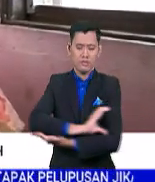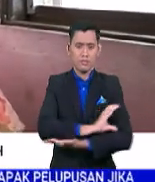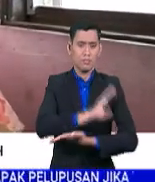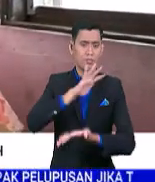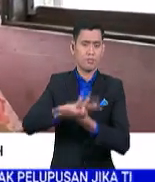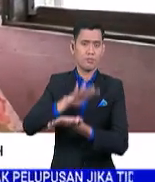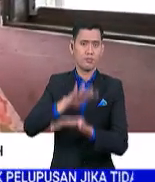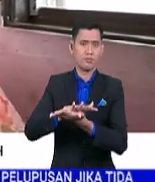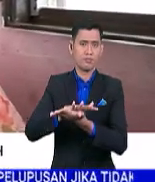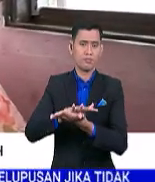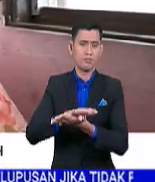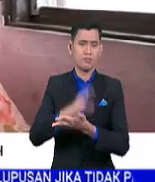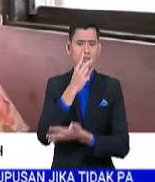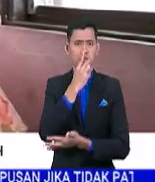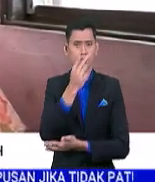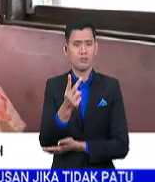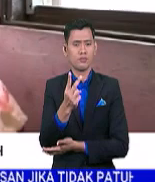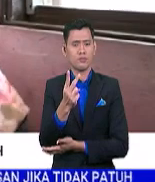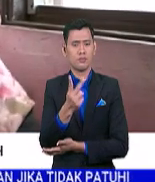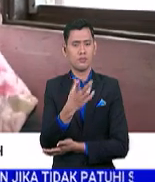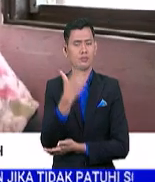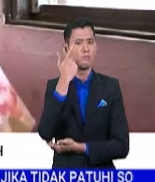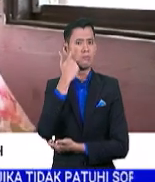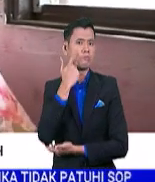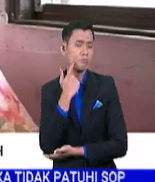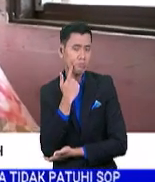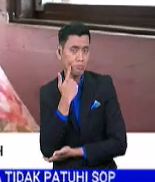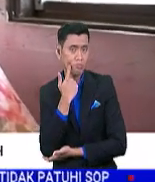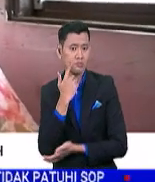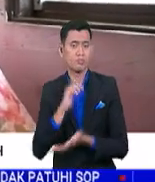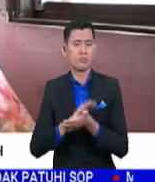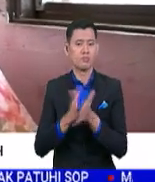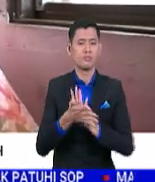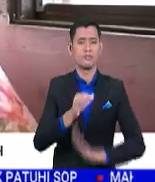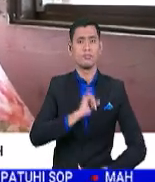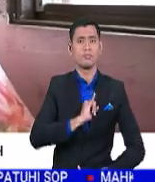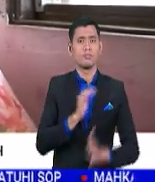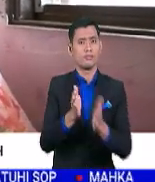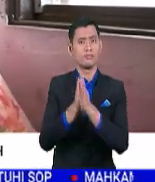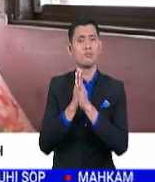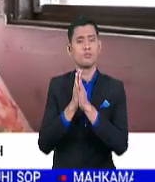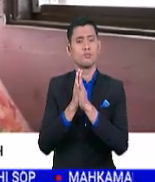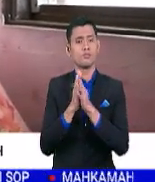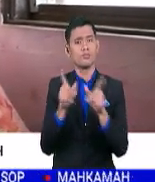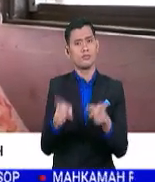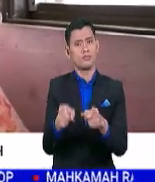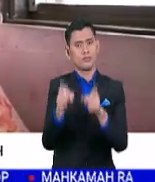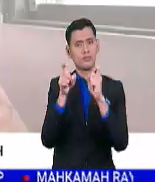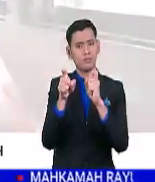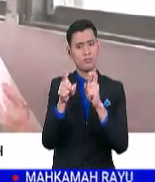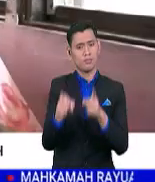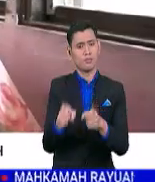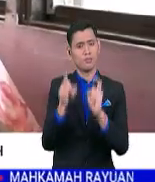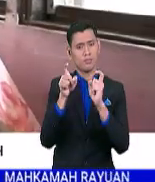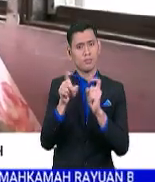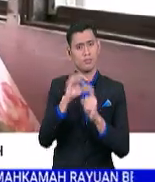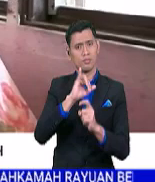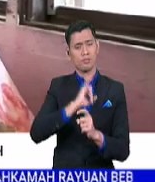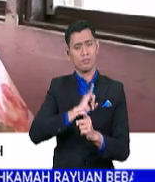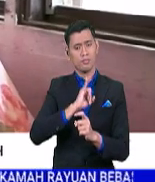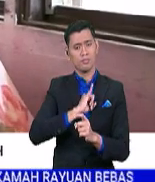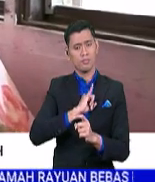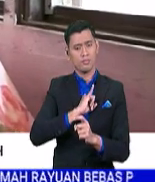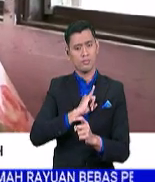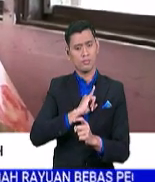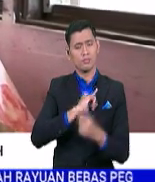apa semua. Kesian kat mereka. So, makcik minta-minta biarlah mereka percepatkan. Makcik sakit jantung